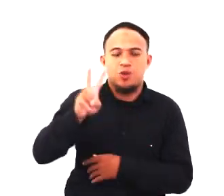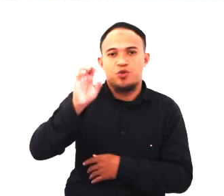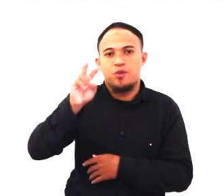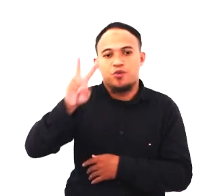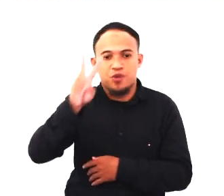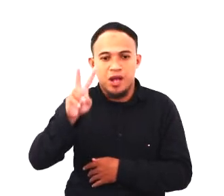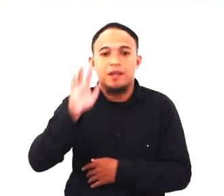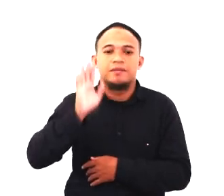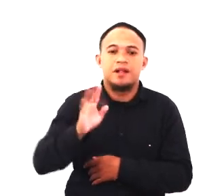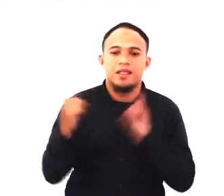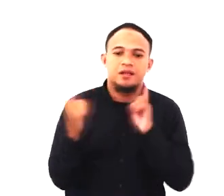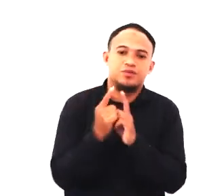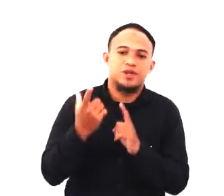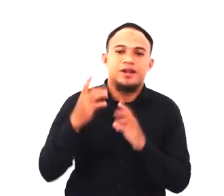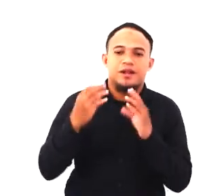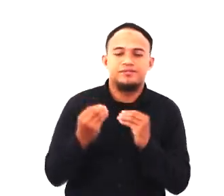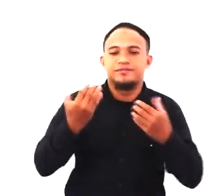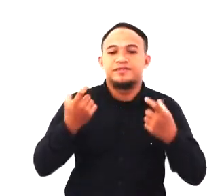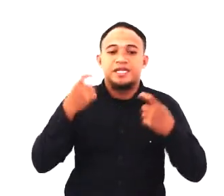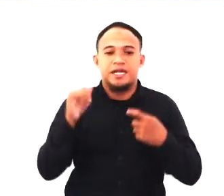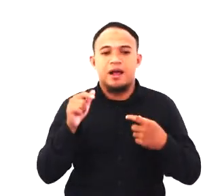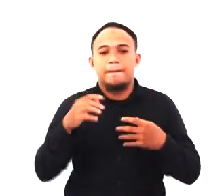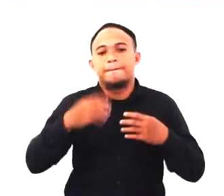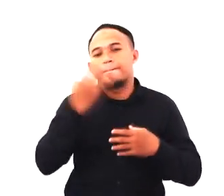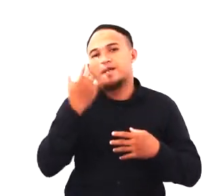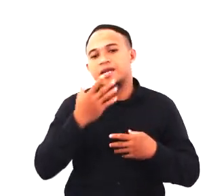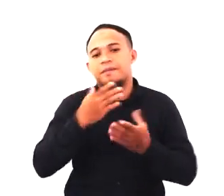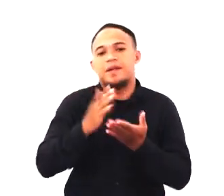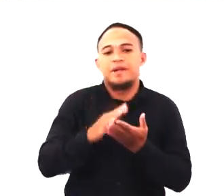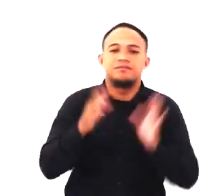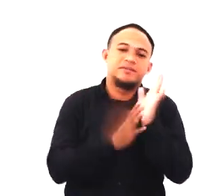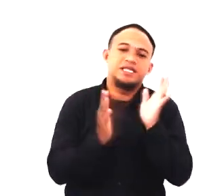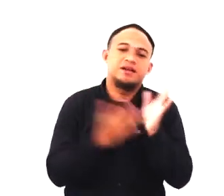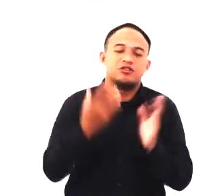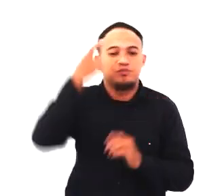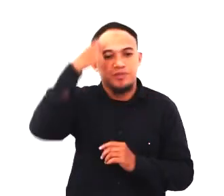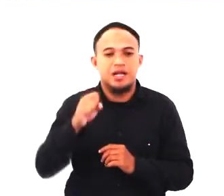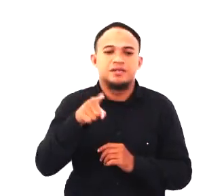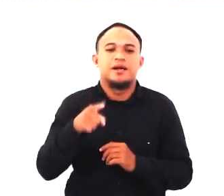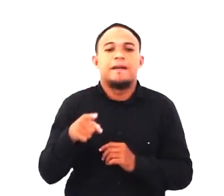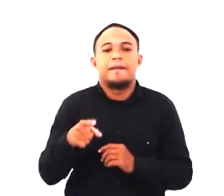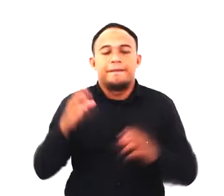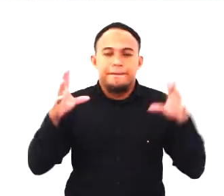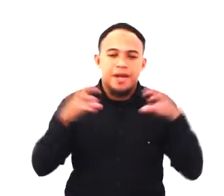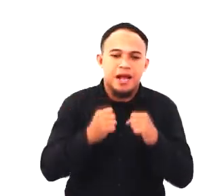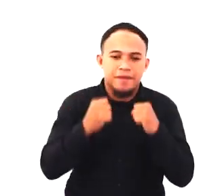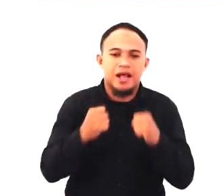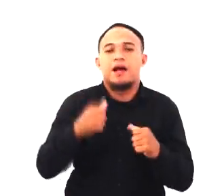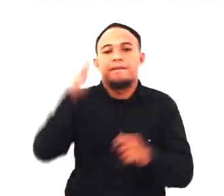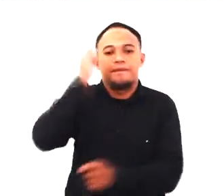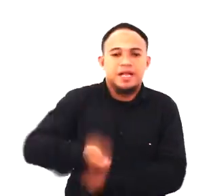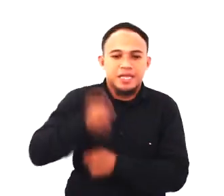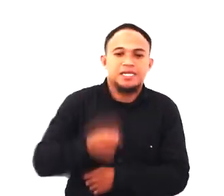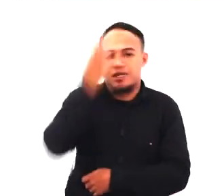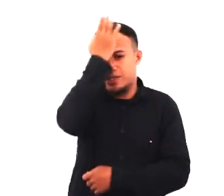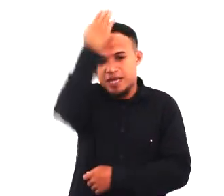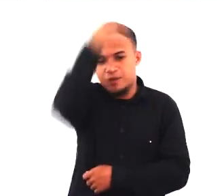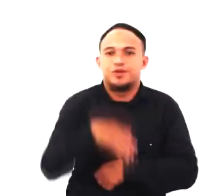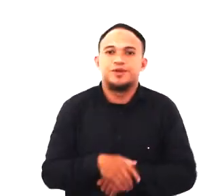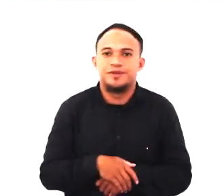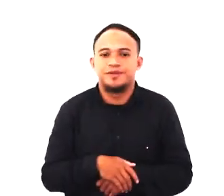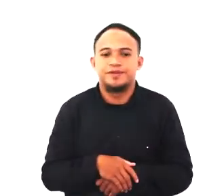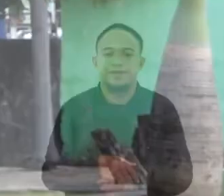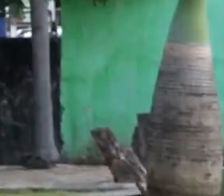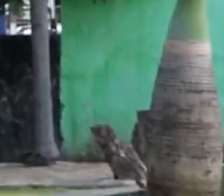2022. Pada pertemuan itu digelar diskusi yang membahas berbagai permasalahan dan upaya pengembangan pertanian di